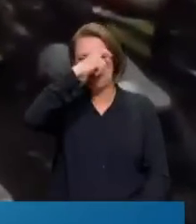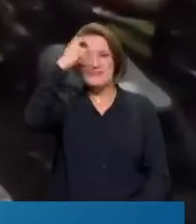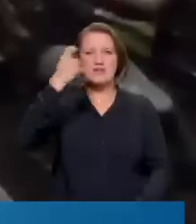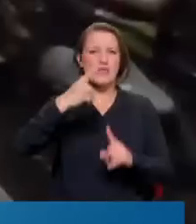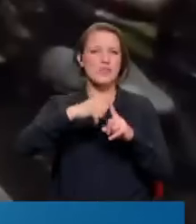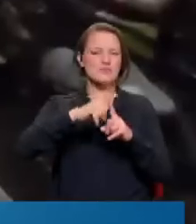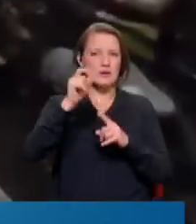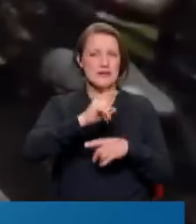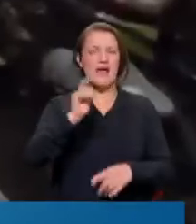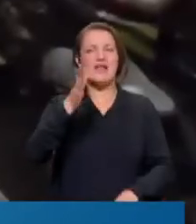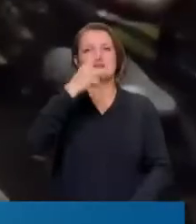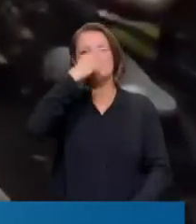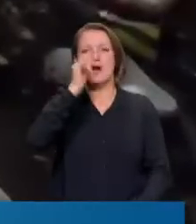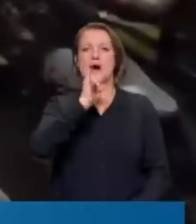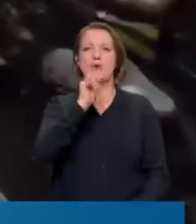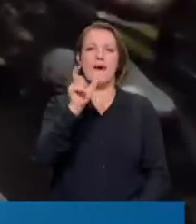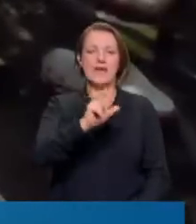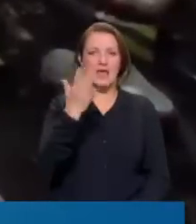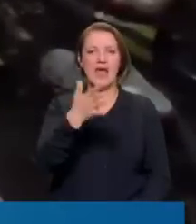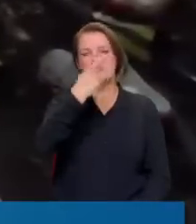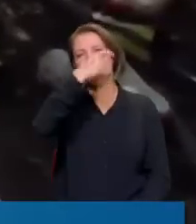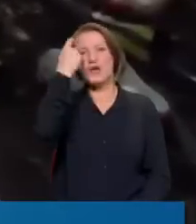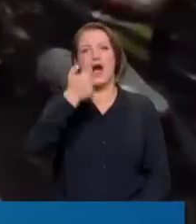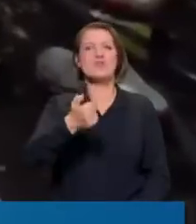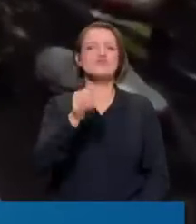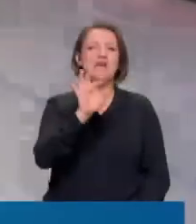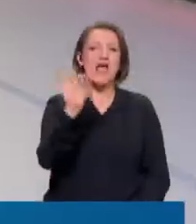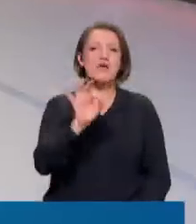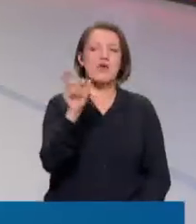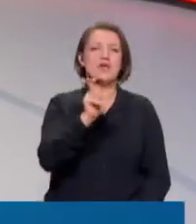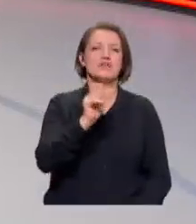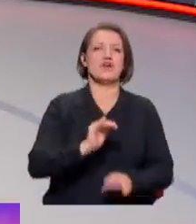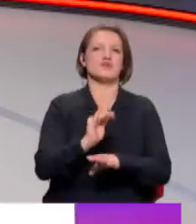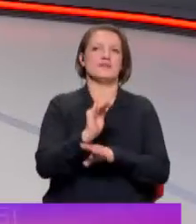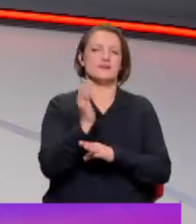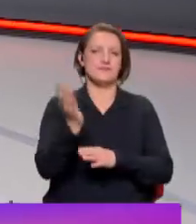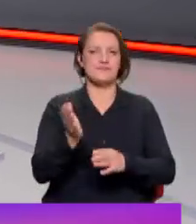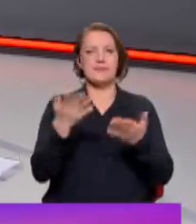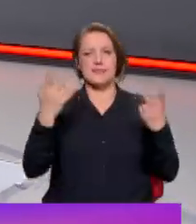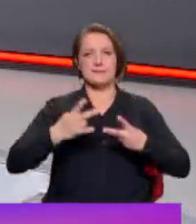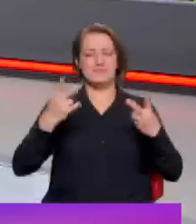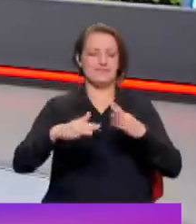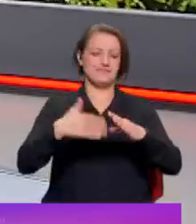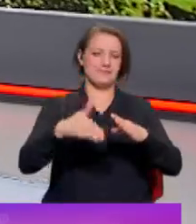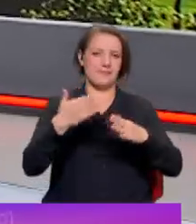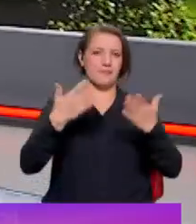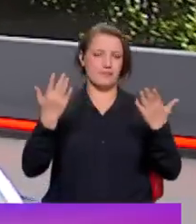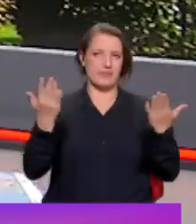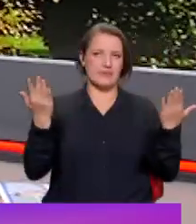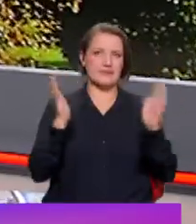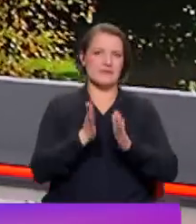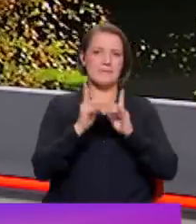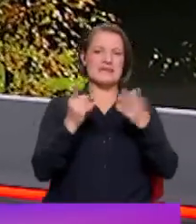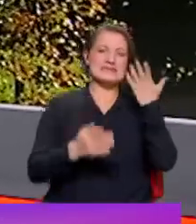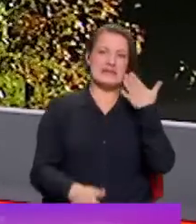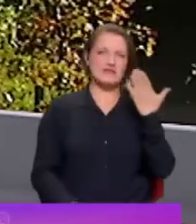2 Ağustos ayını ve en sıcak 6 Eylül ayını yaşadı mesajlarınız gelmeye devam ediyor Bir